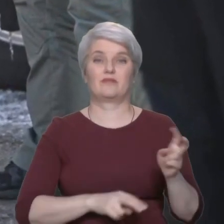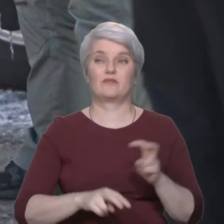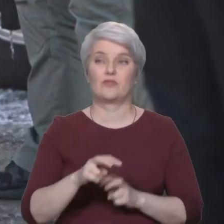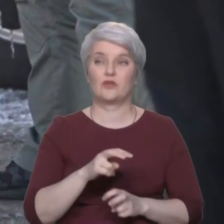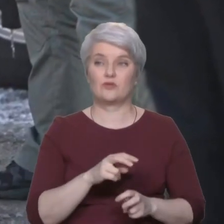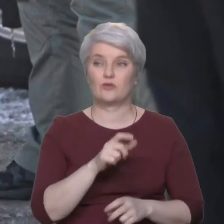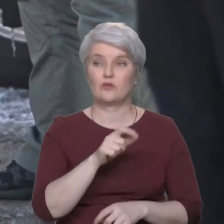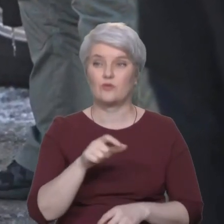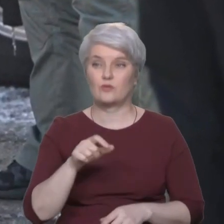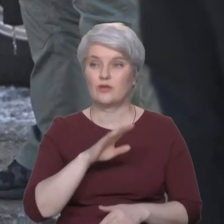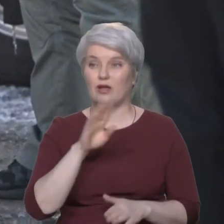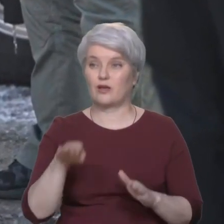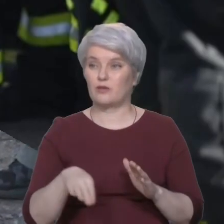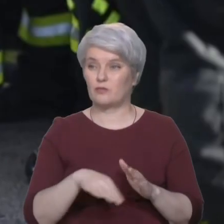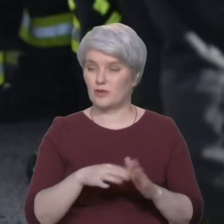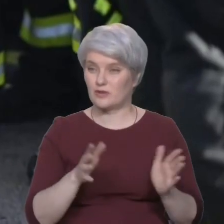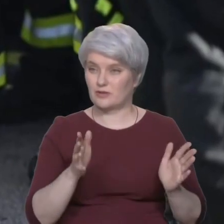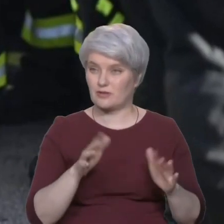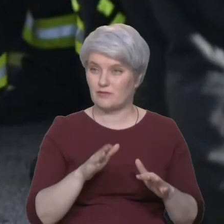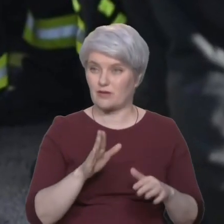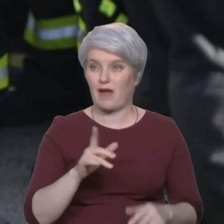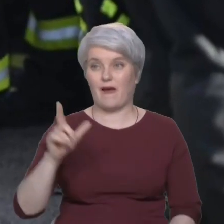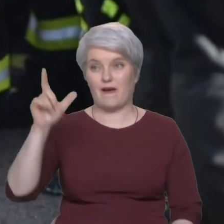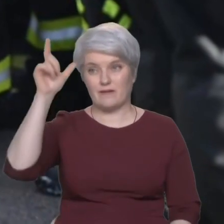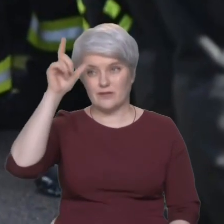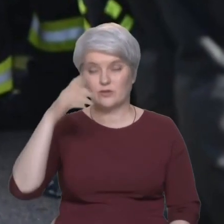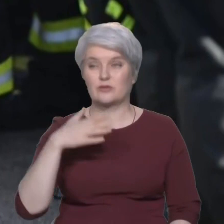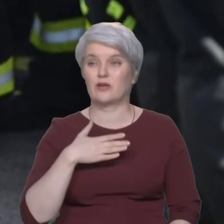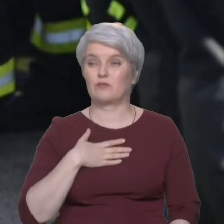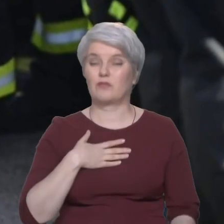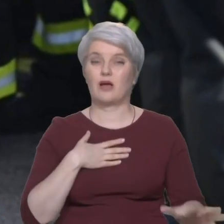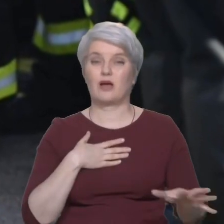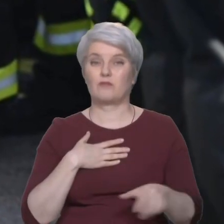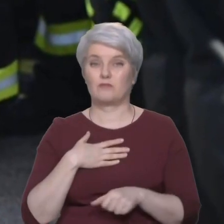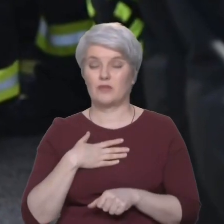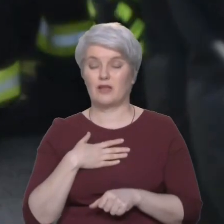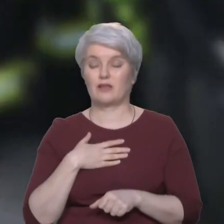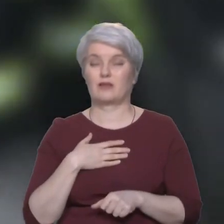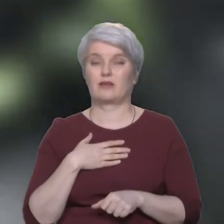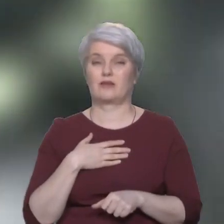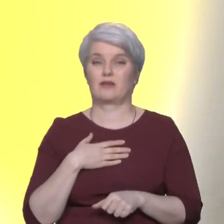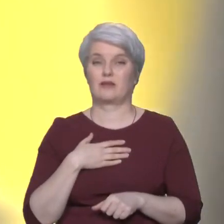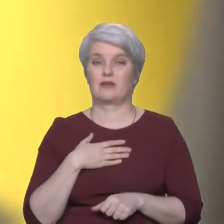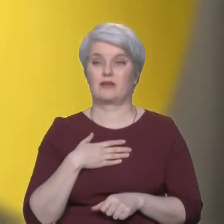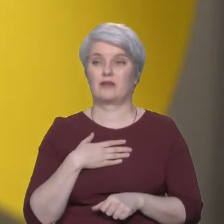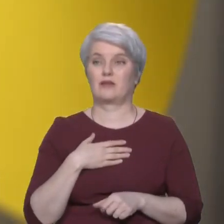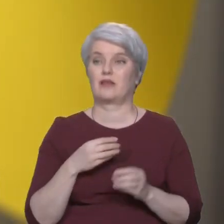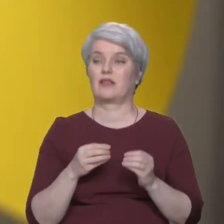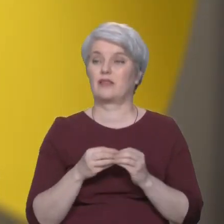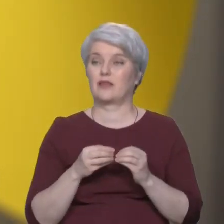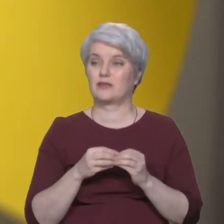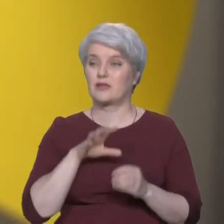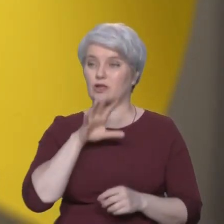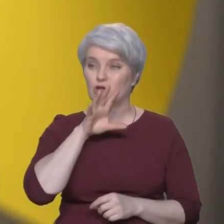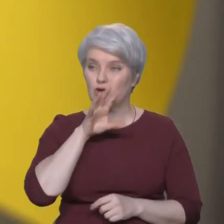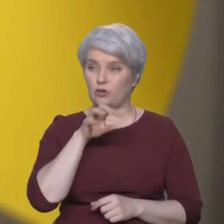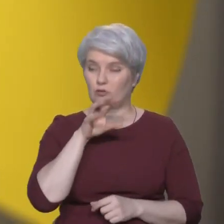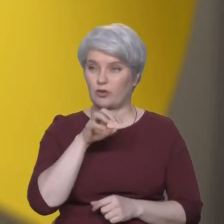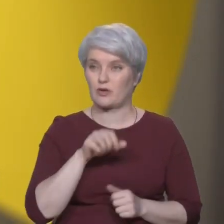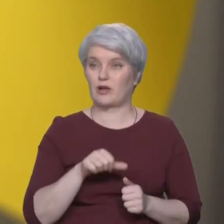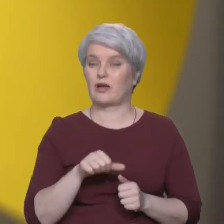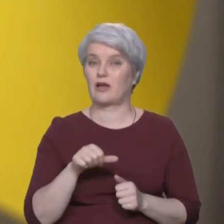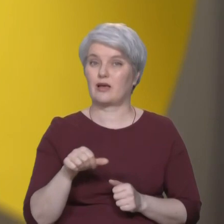людей під завалами. І перебуваючи в Турції, ми брали з собою, наші співробітники брали порядка 10 собак.